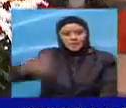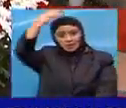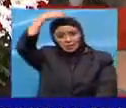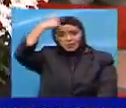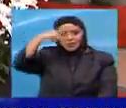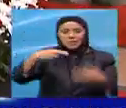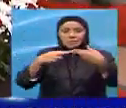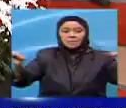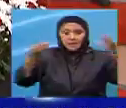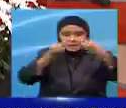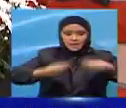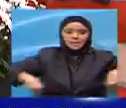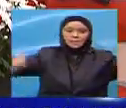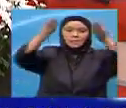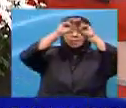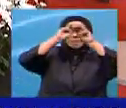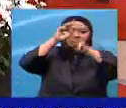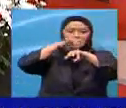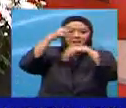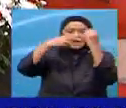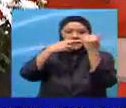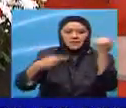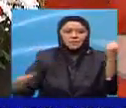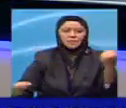merasmikan masjid perodua di rawangahmanirahim